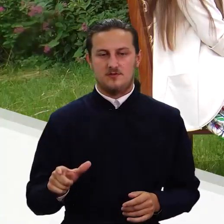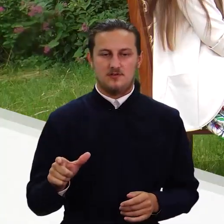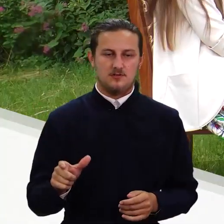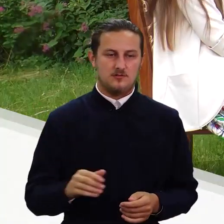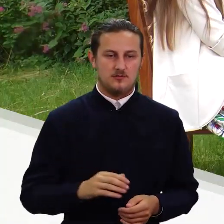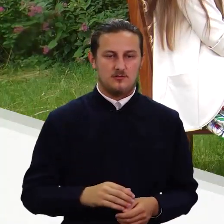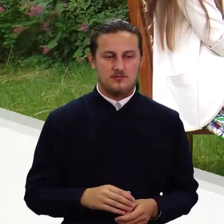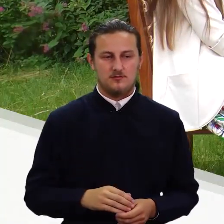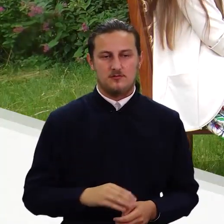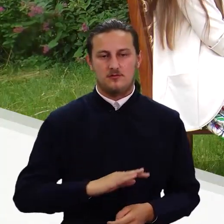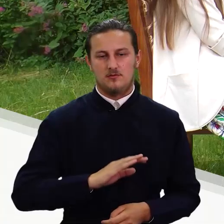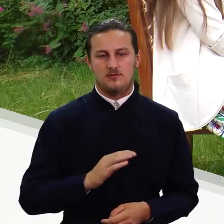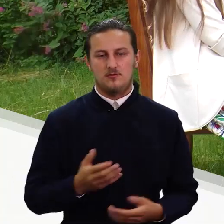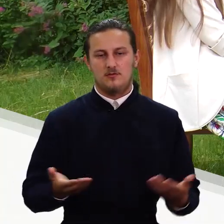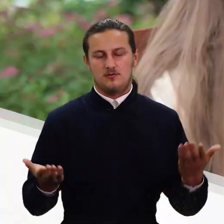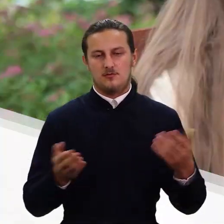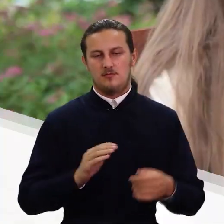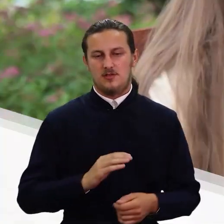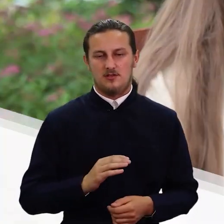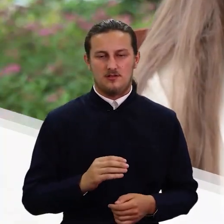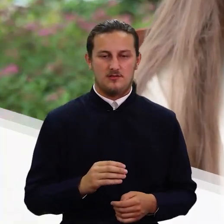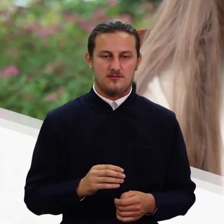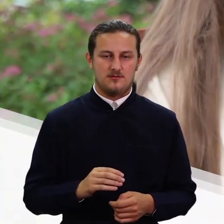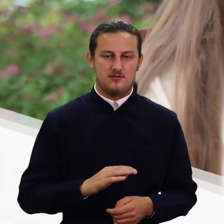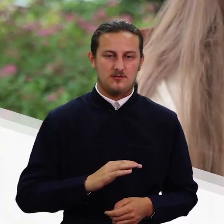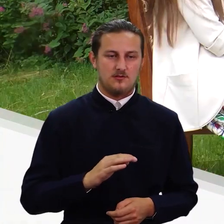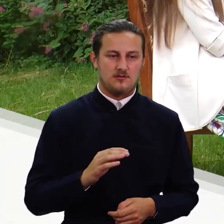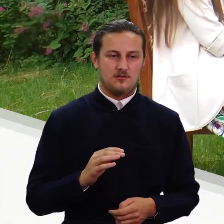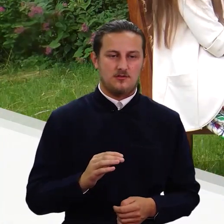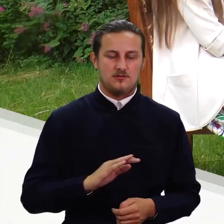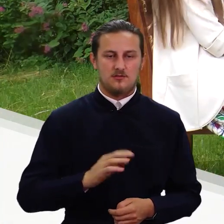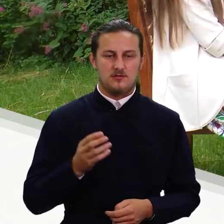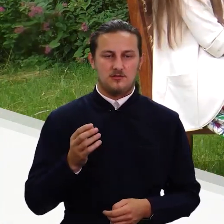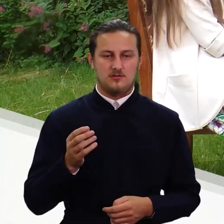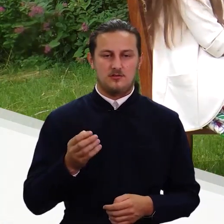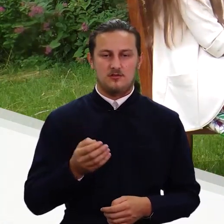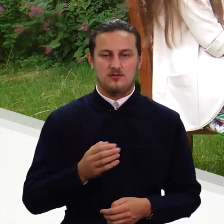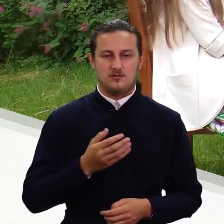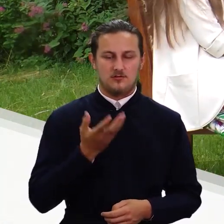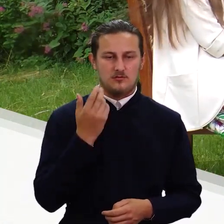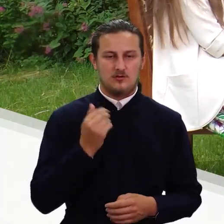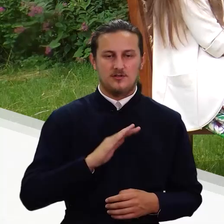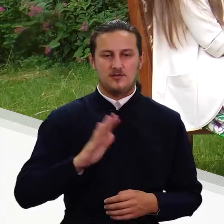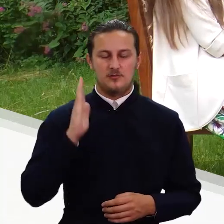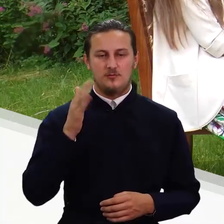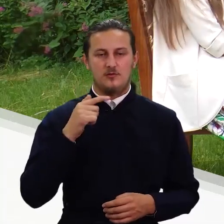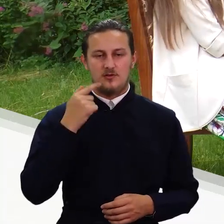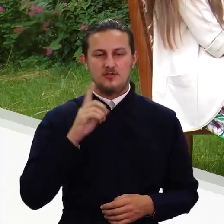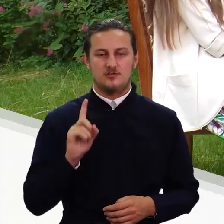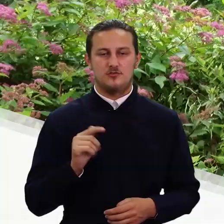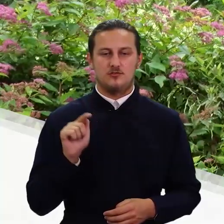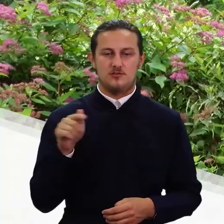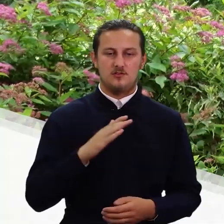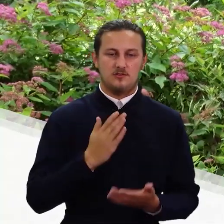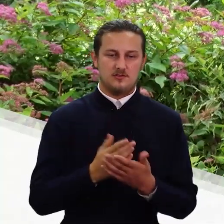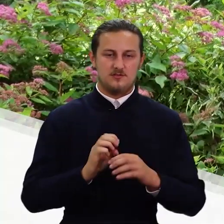ми ніколи йому не скажемо: «Отче, ви святий». Щоб не смутити саму людину. Так, так. І це дуже добре, тому що це нормовано і